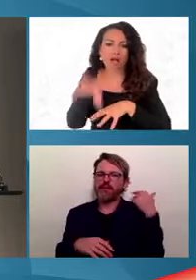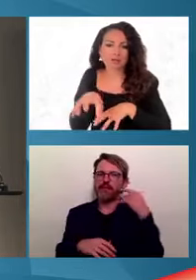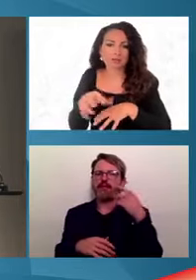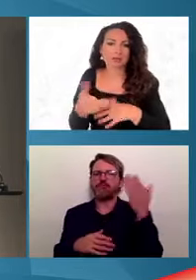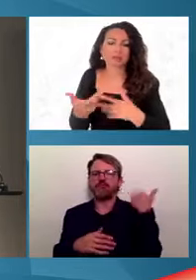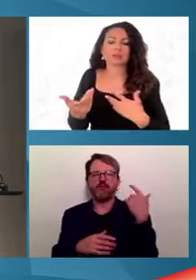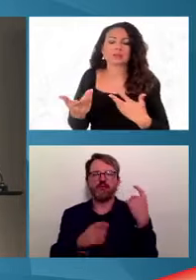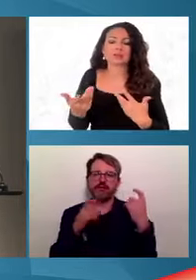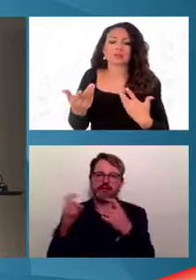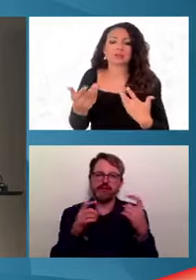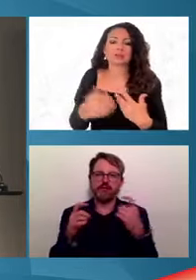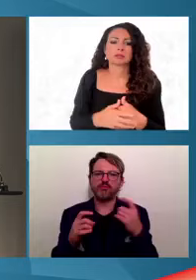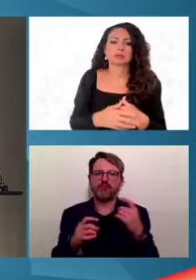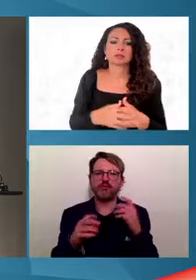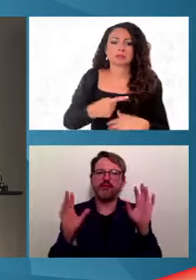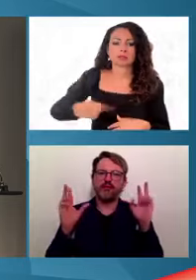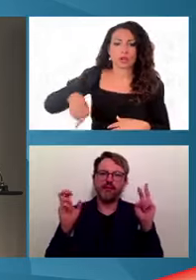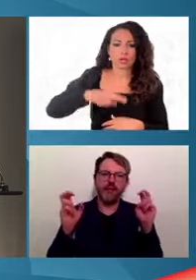Diskussion